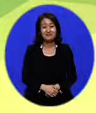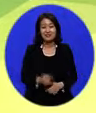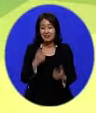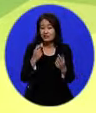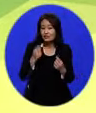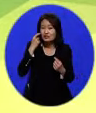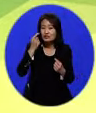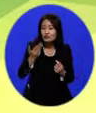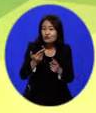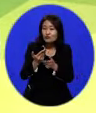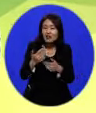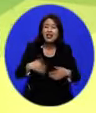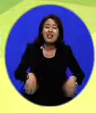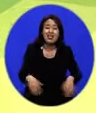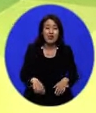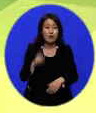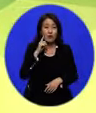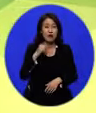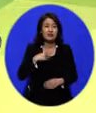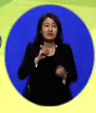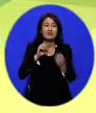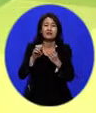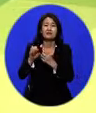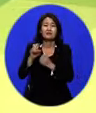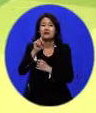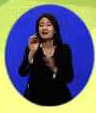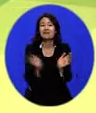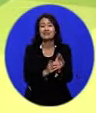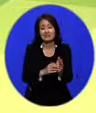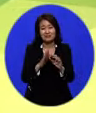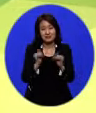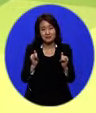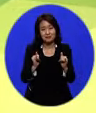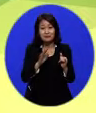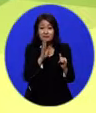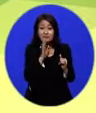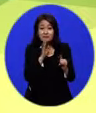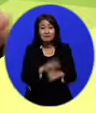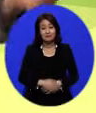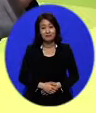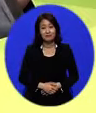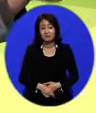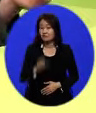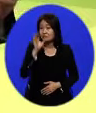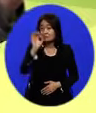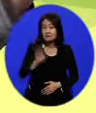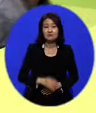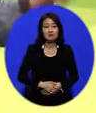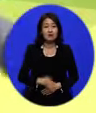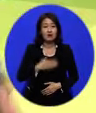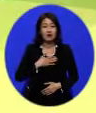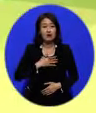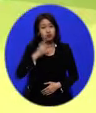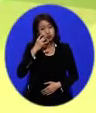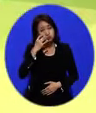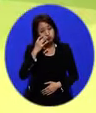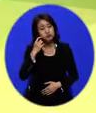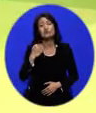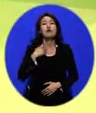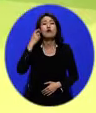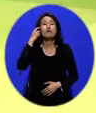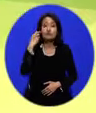그렇게 우리가 질문에 약해요. 왜? 우린 답만 하던 세대예요. 그죠? 자, 보세요. 내가 궁금한 걸